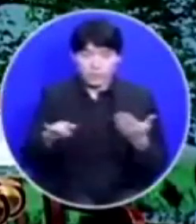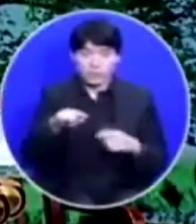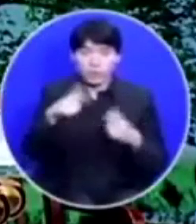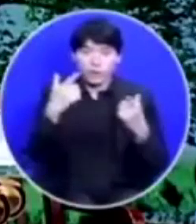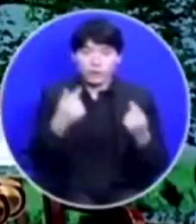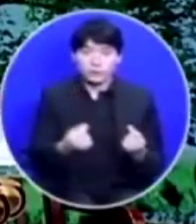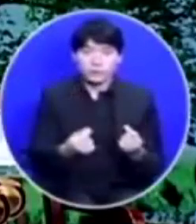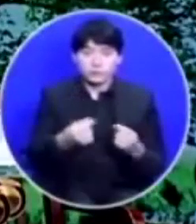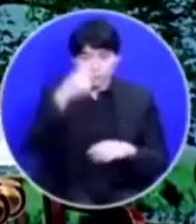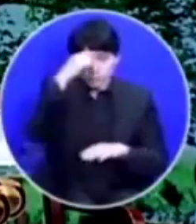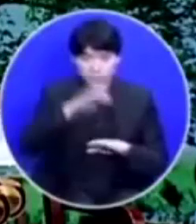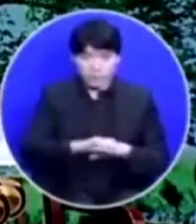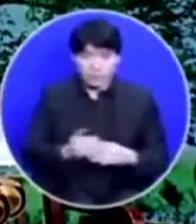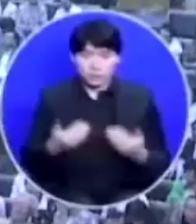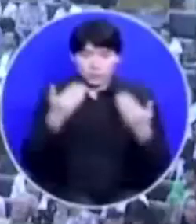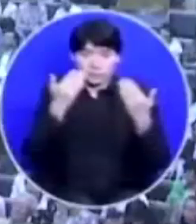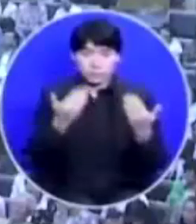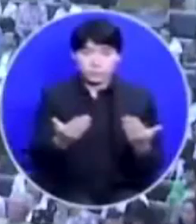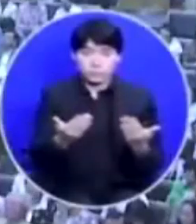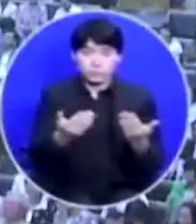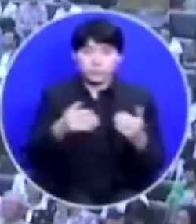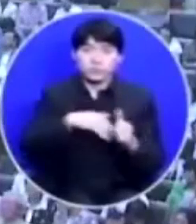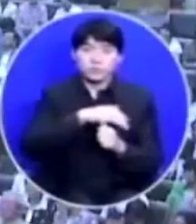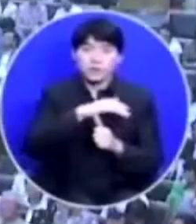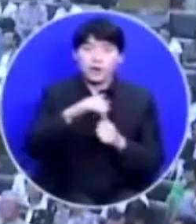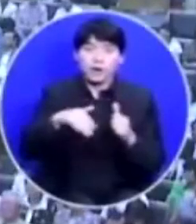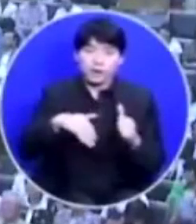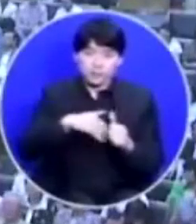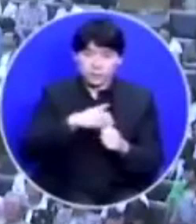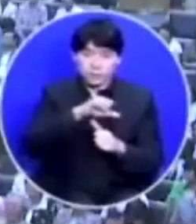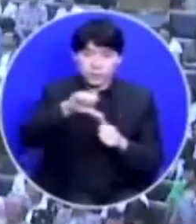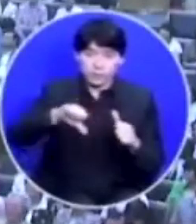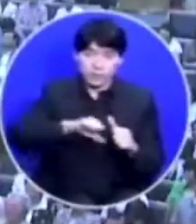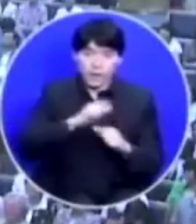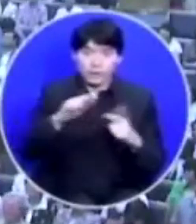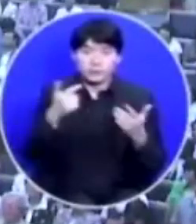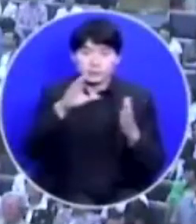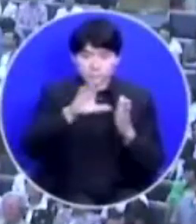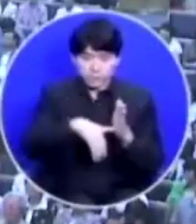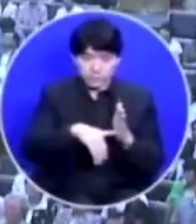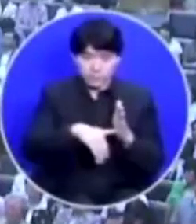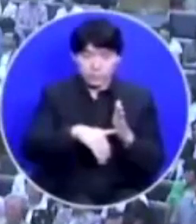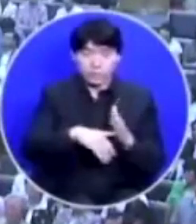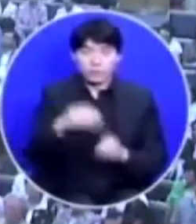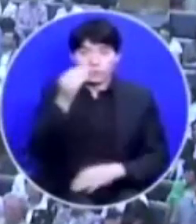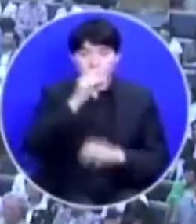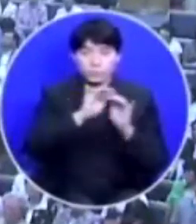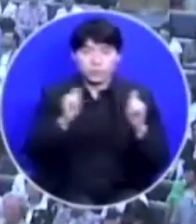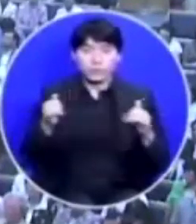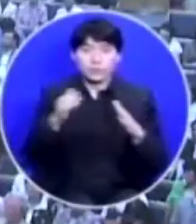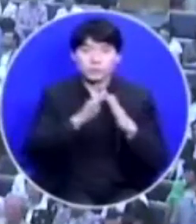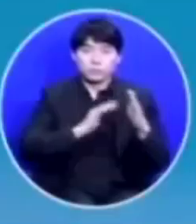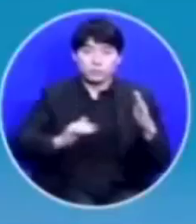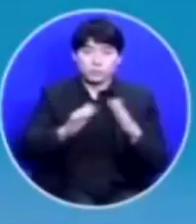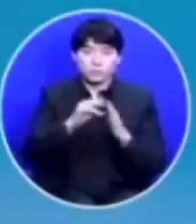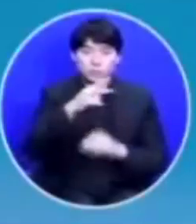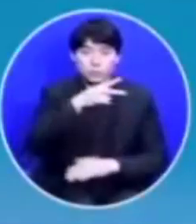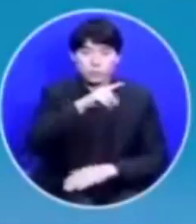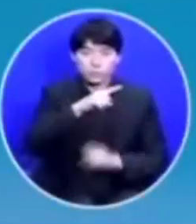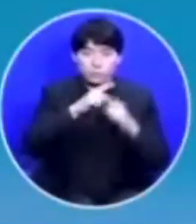있는 아 그런 상황이 아닐 때는 우리 성도의 가정 이 교회가 돼야 하죠